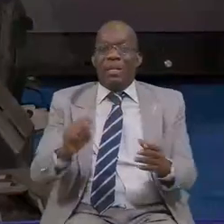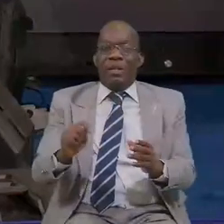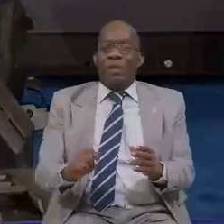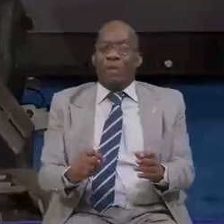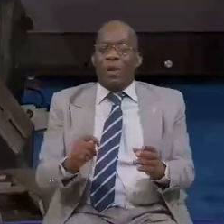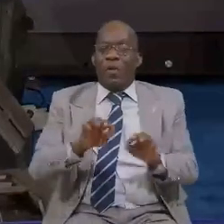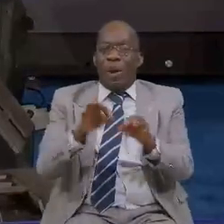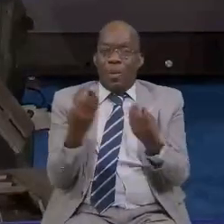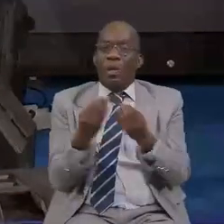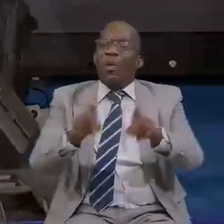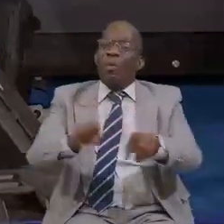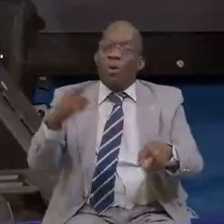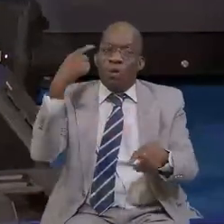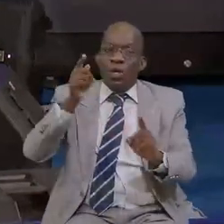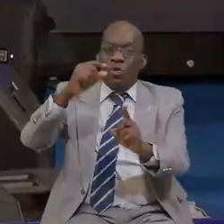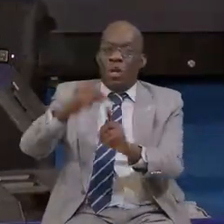a plusieurs qui seraient restés aimables